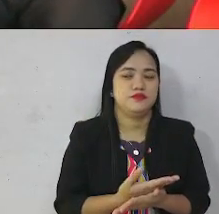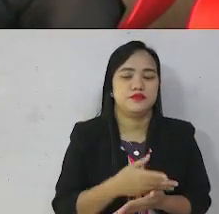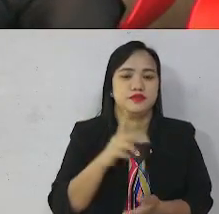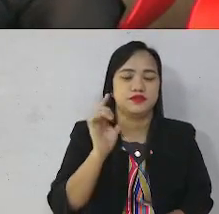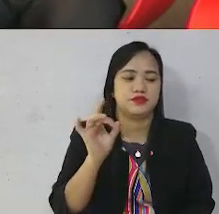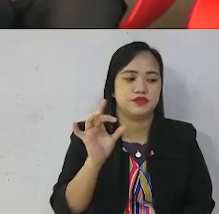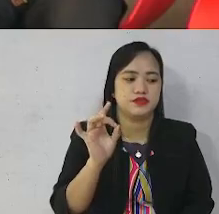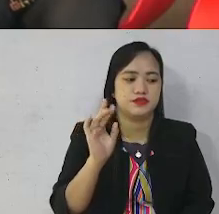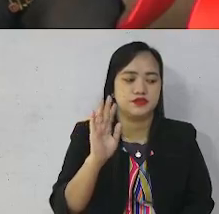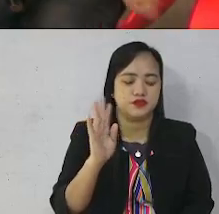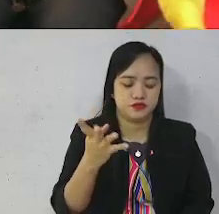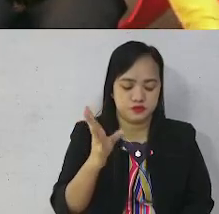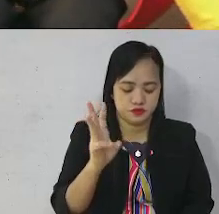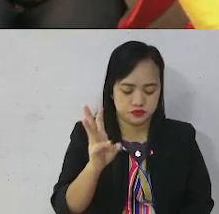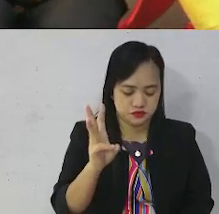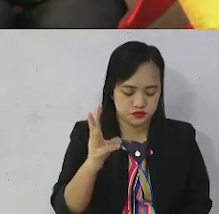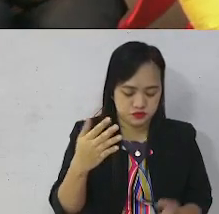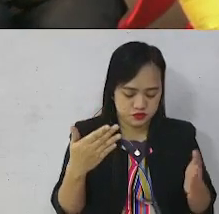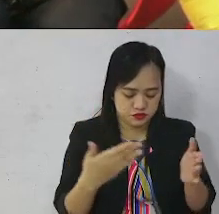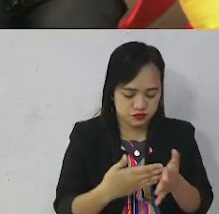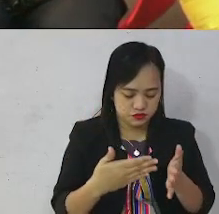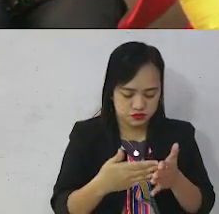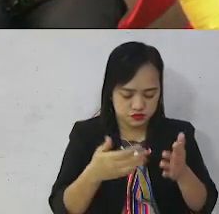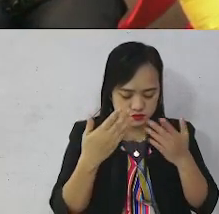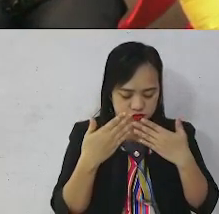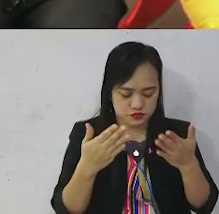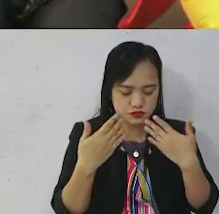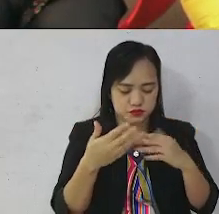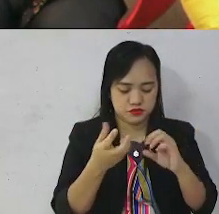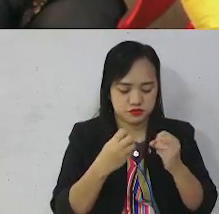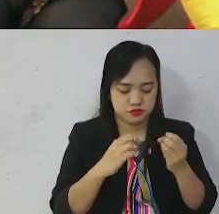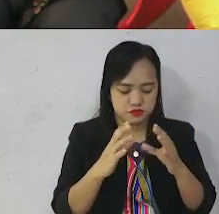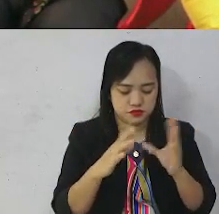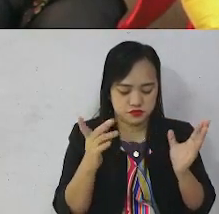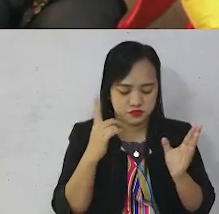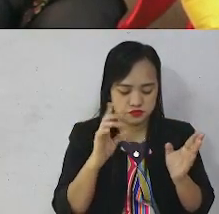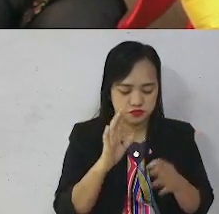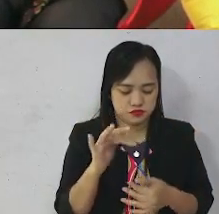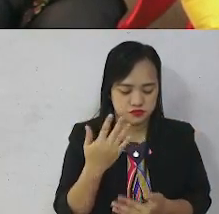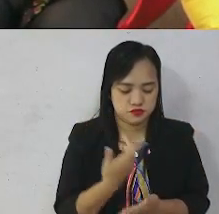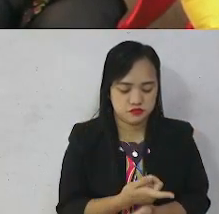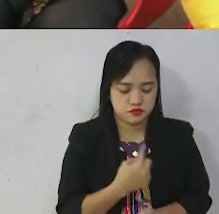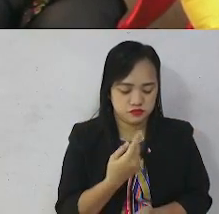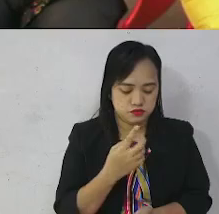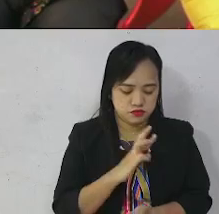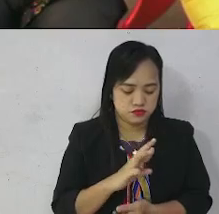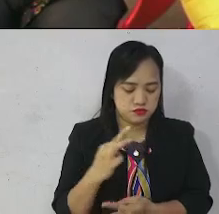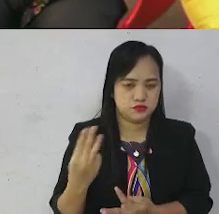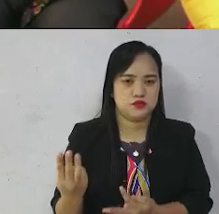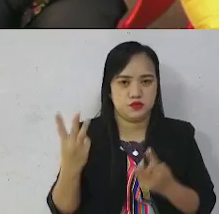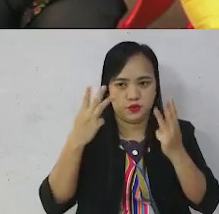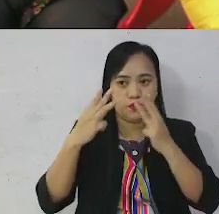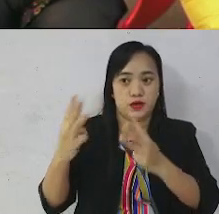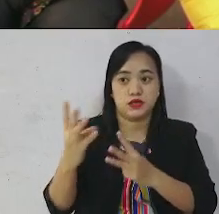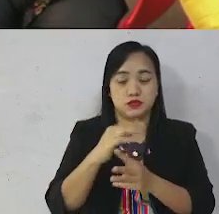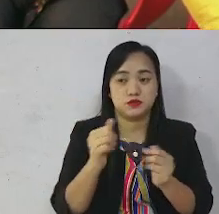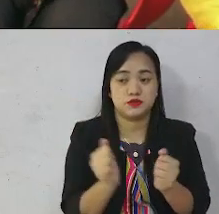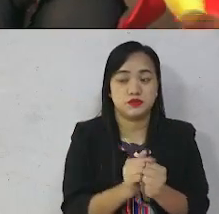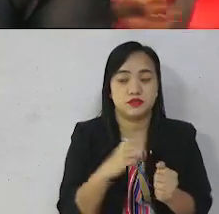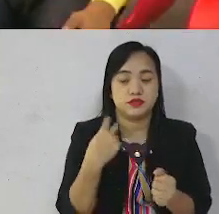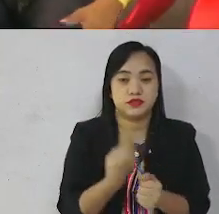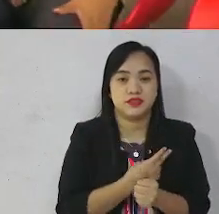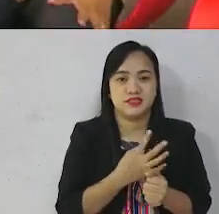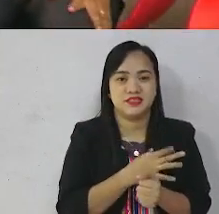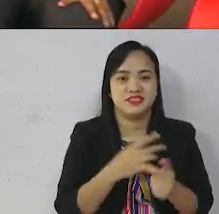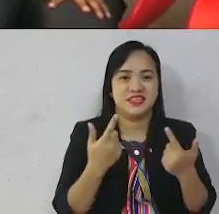Magandang tanghali po muli sa inyong lahat at ah Maraming salamat po sa lahat ng nanood nakinig at nakipag sa